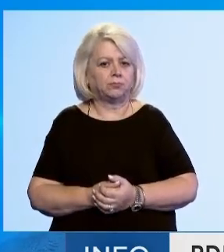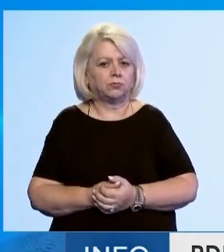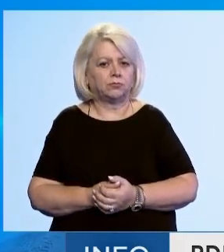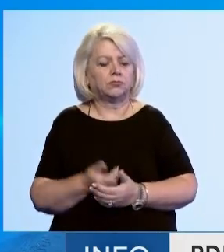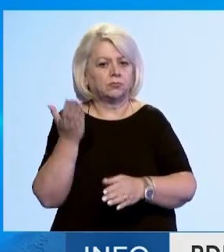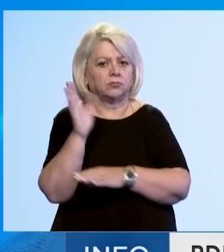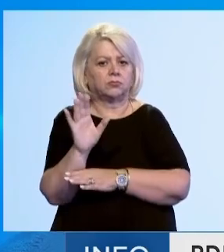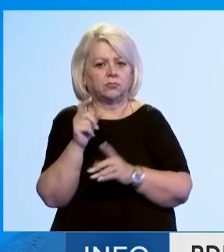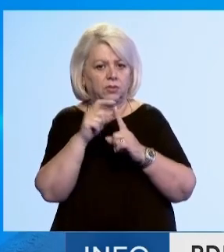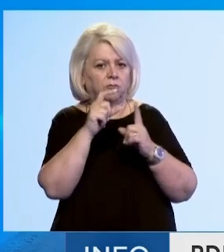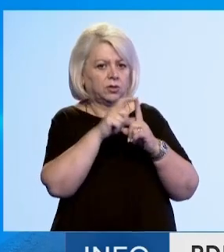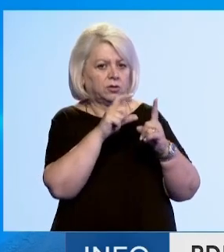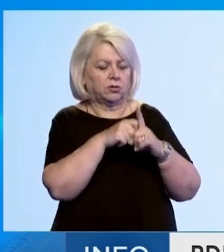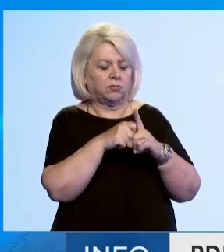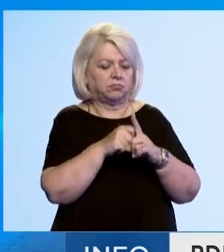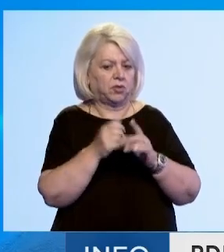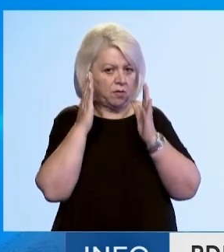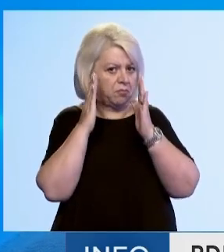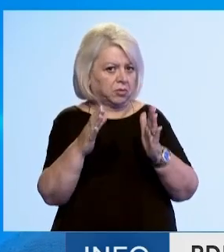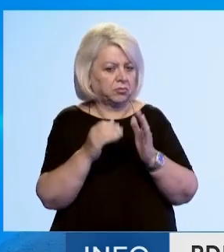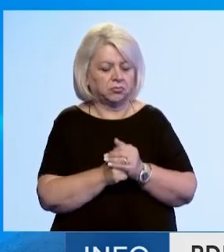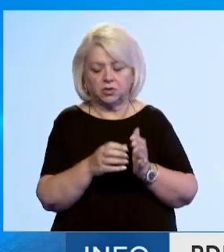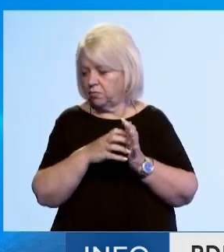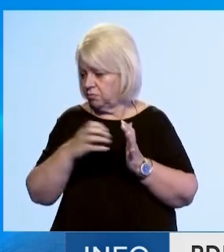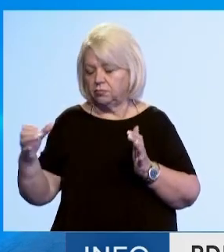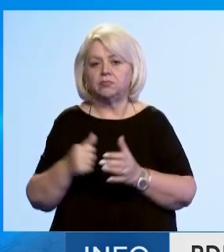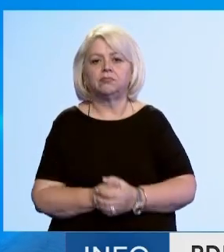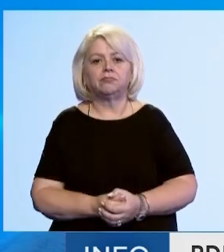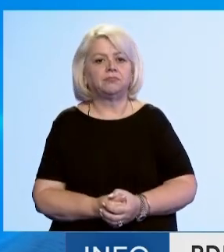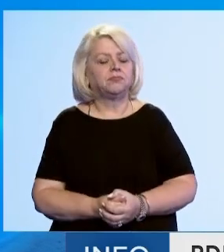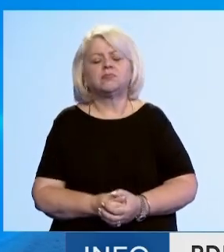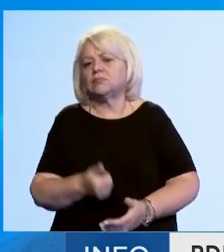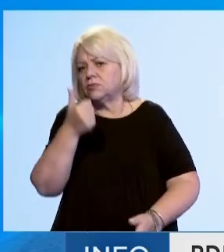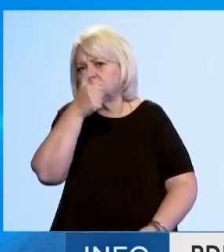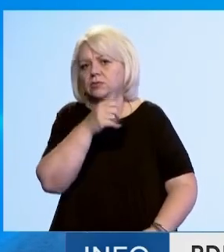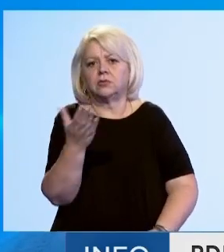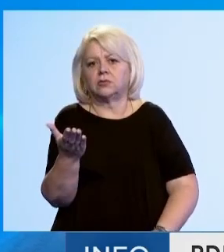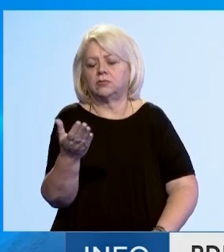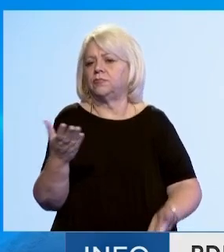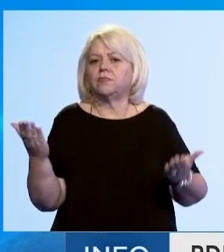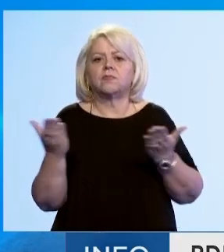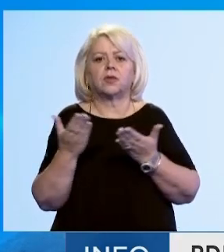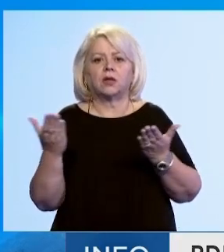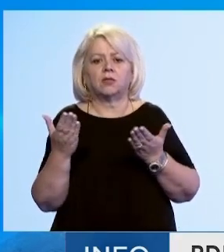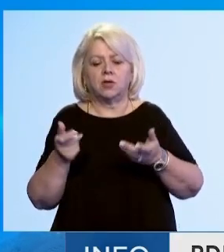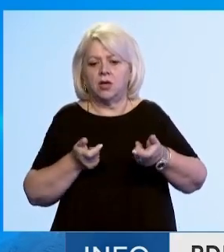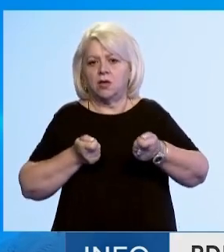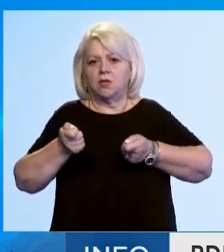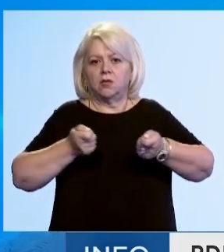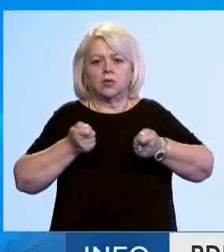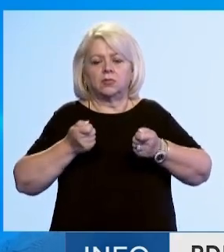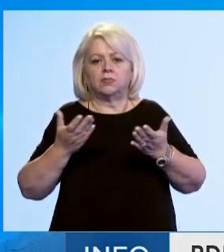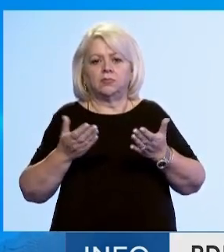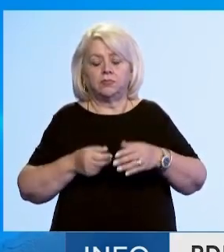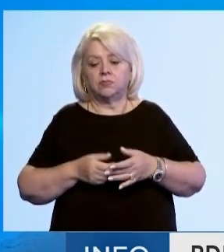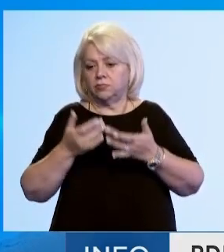me asamblesë nga radhët e PDK-s besojmë se do të vazhdojë. Besoni se do të vazhdojmë, po çka dhe si do të menaxhohet tutje